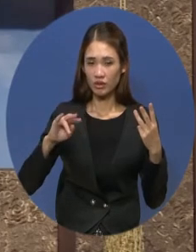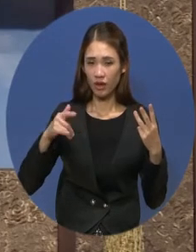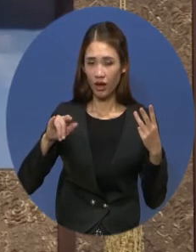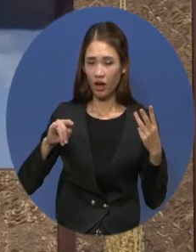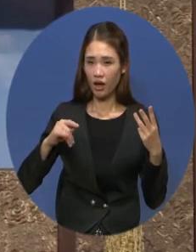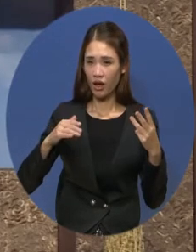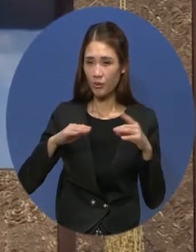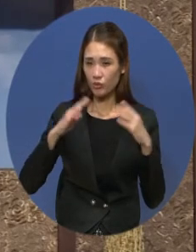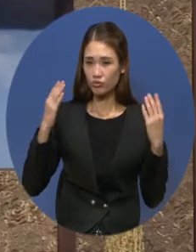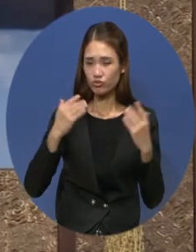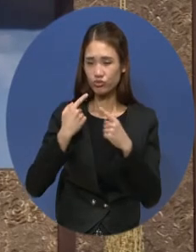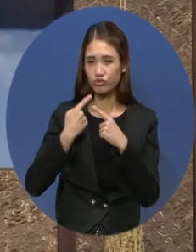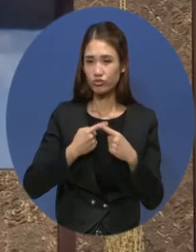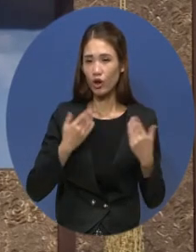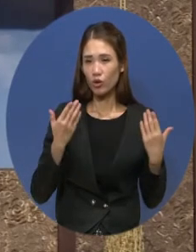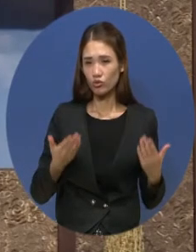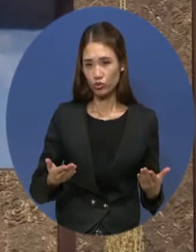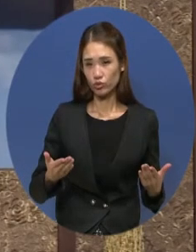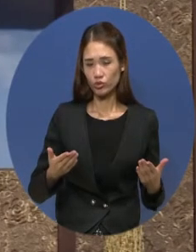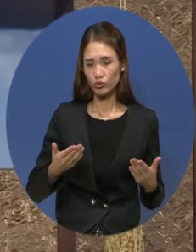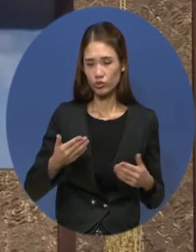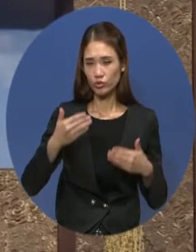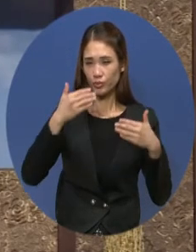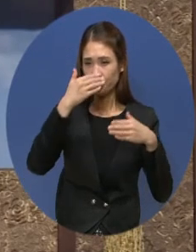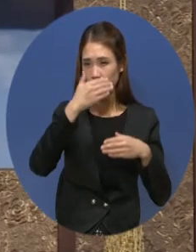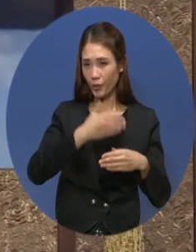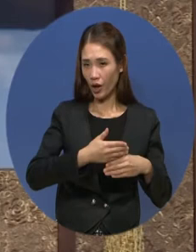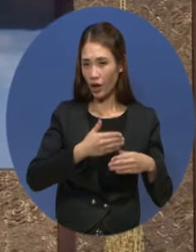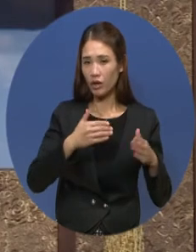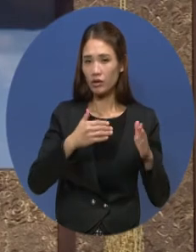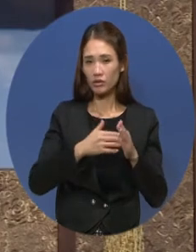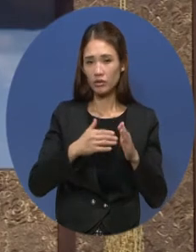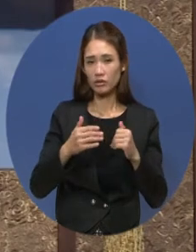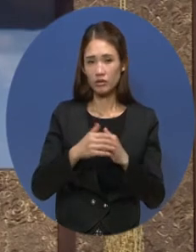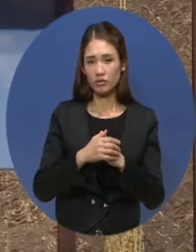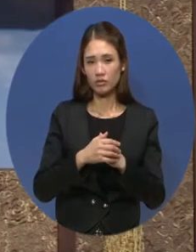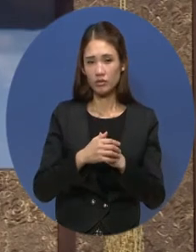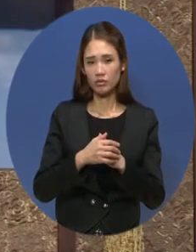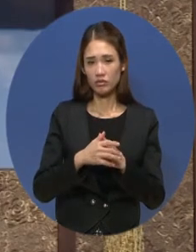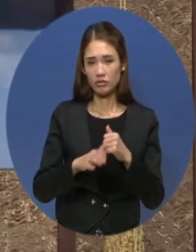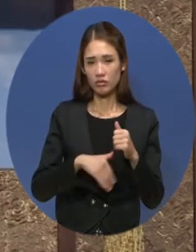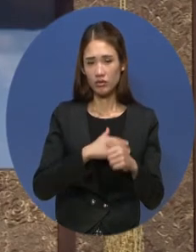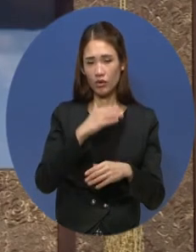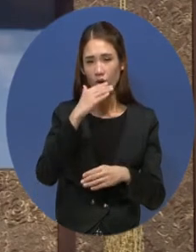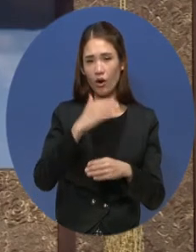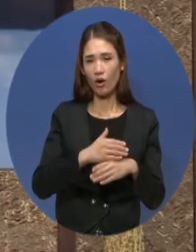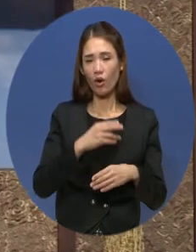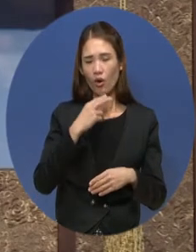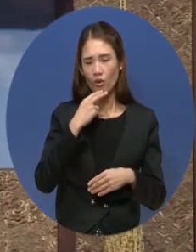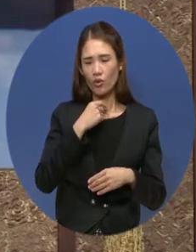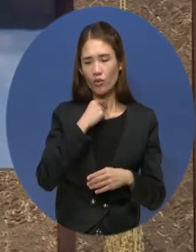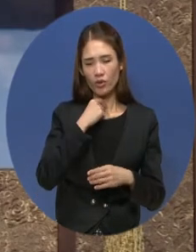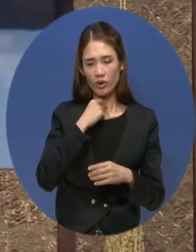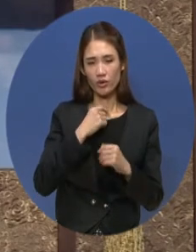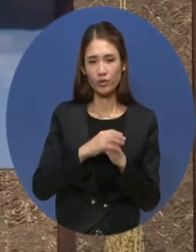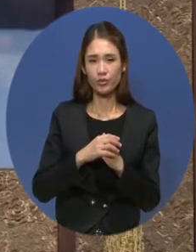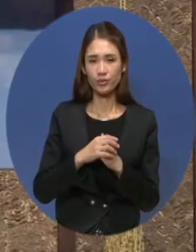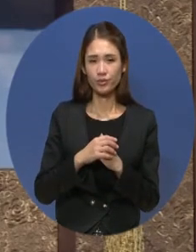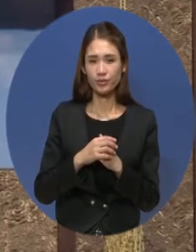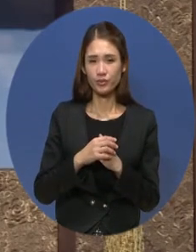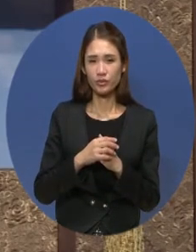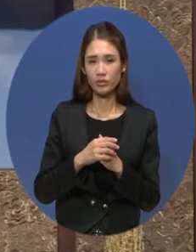해야되죠 그래서 지금 형 뭐 그런 상황들이 휴 간이 안 됐으면 좋겠다 라는 것은 어